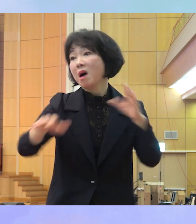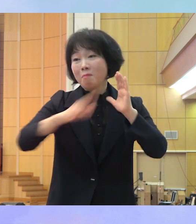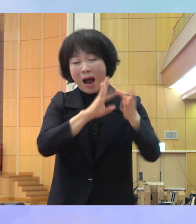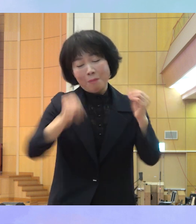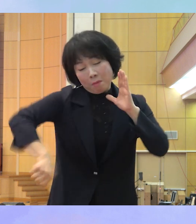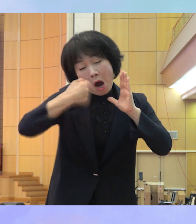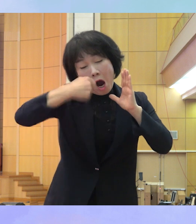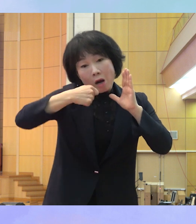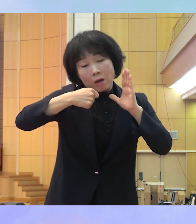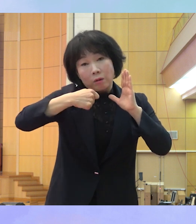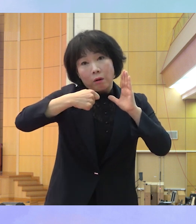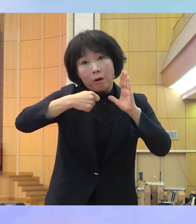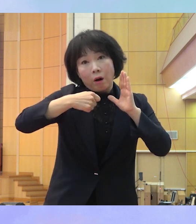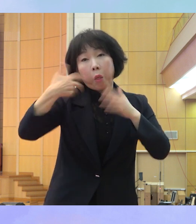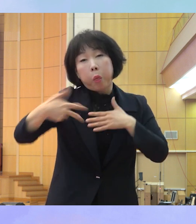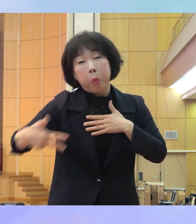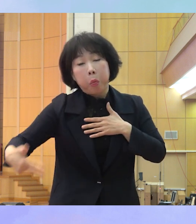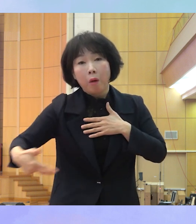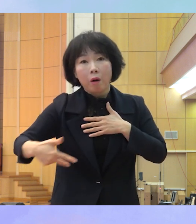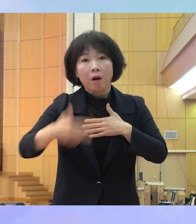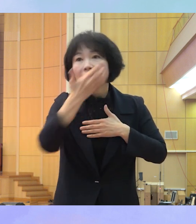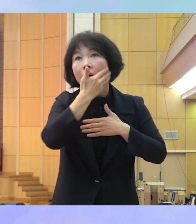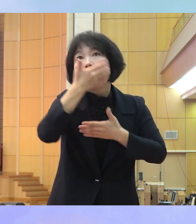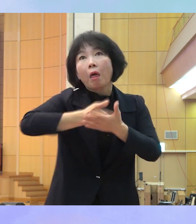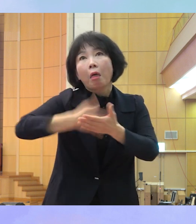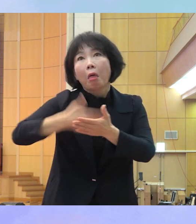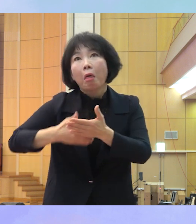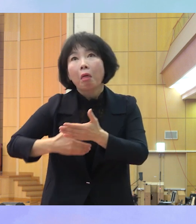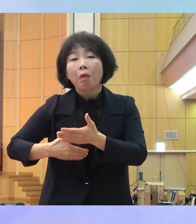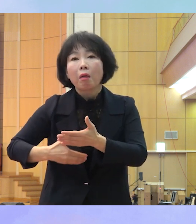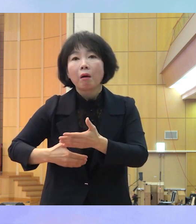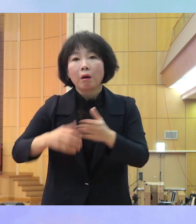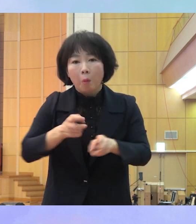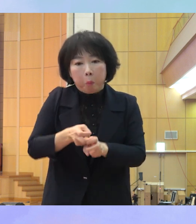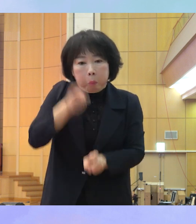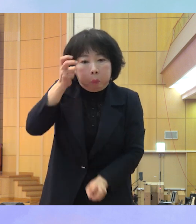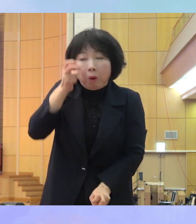그와 같다는 겁니다. 지금 이게. 그러니까 하나님 말씀을 통해서